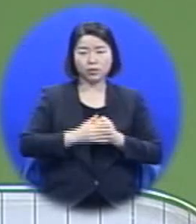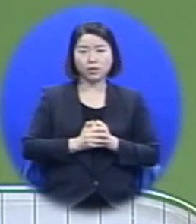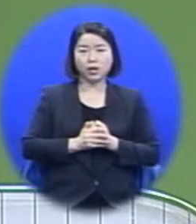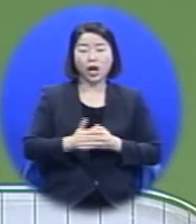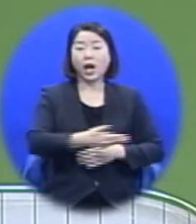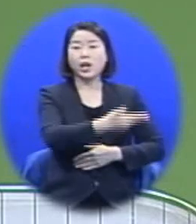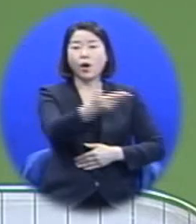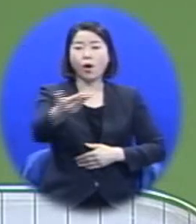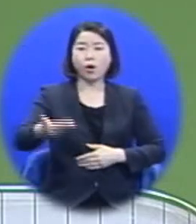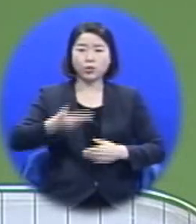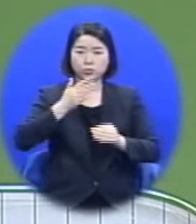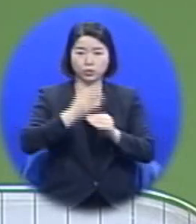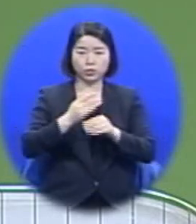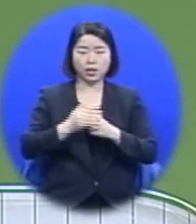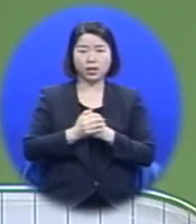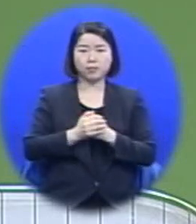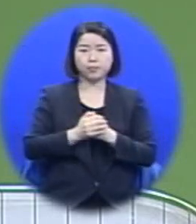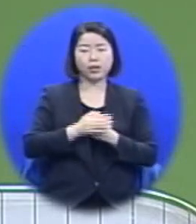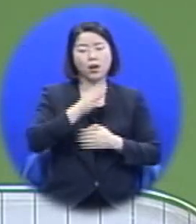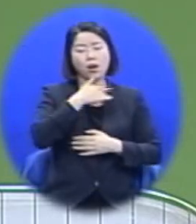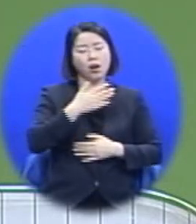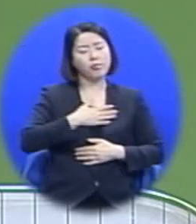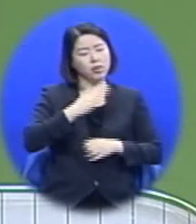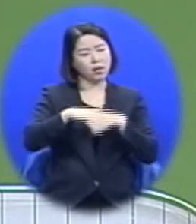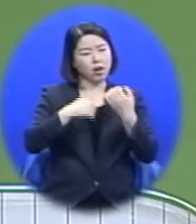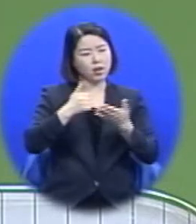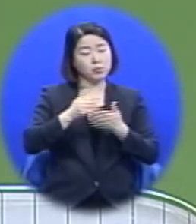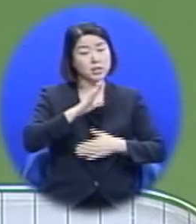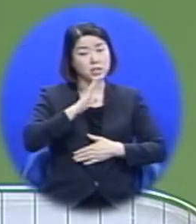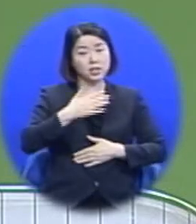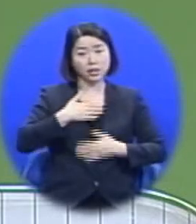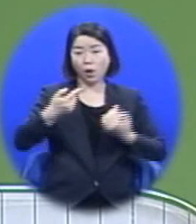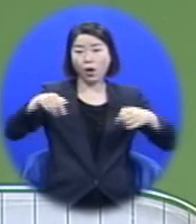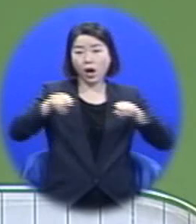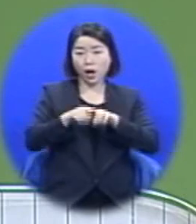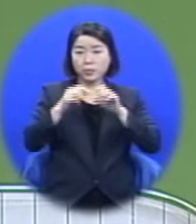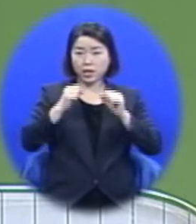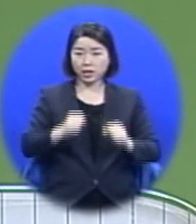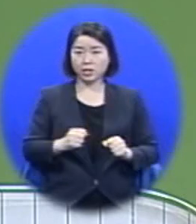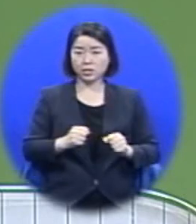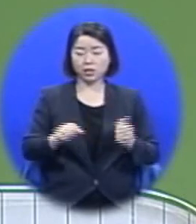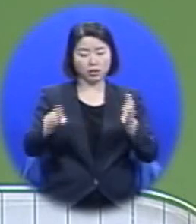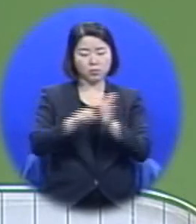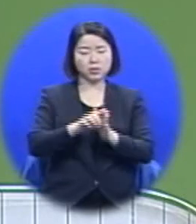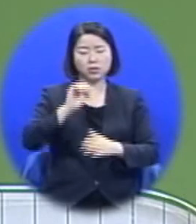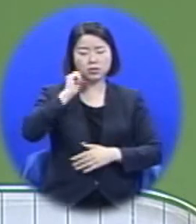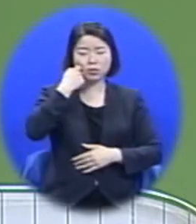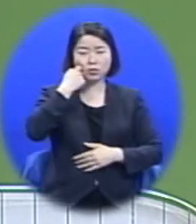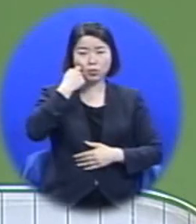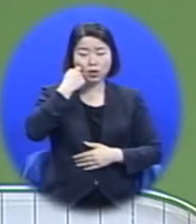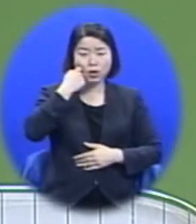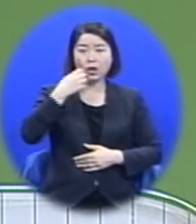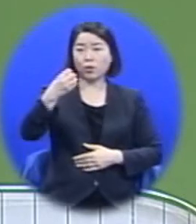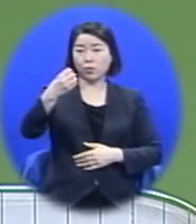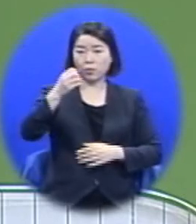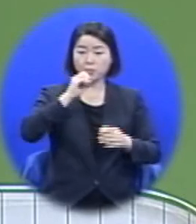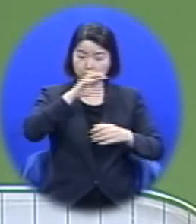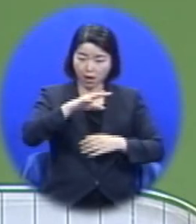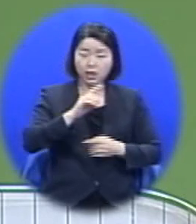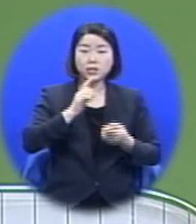여러분 중에 나는 하나님이 진짜 나와 함께 계시다는 게 믿어지지 않아요 라고 하시는 분이